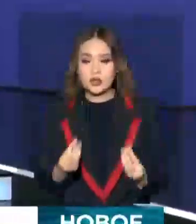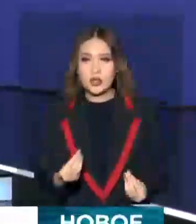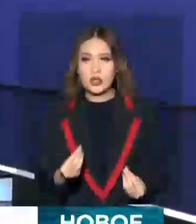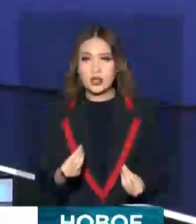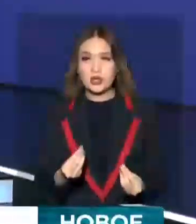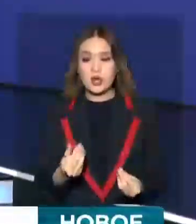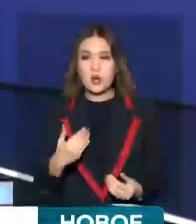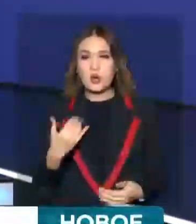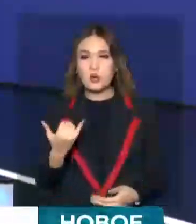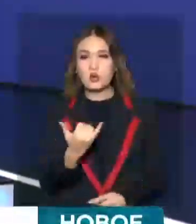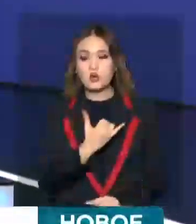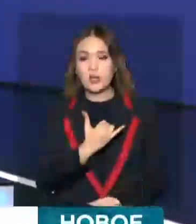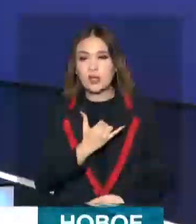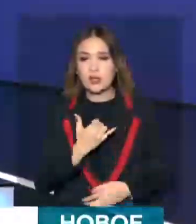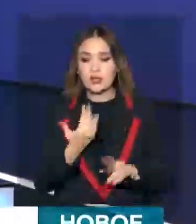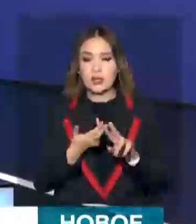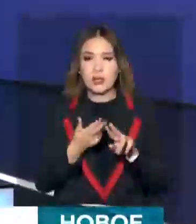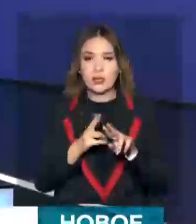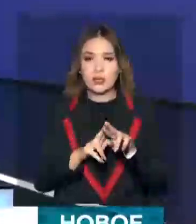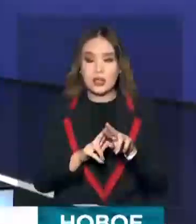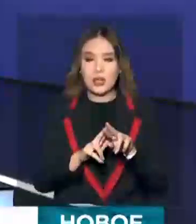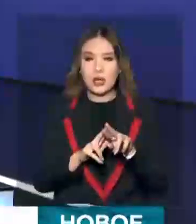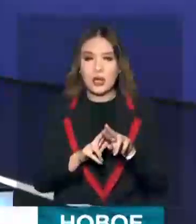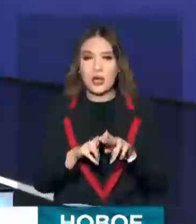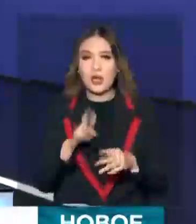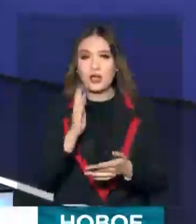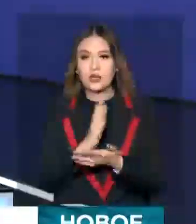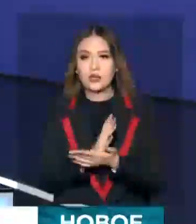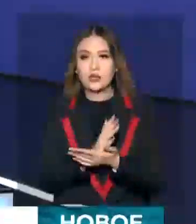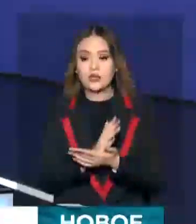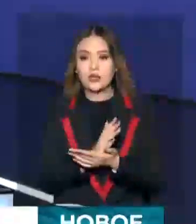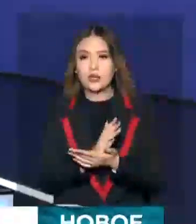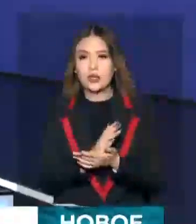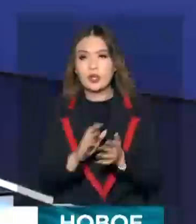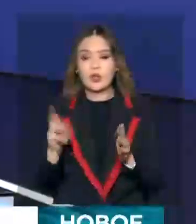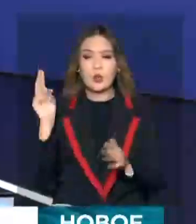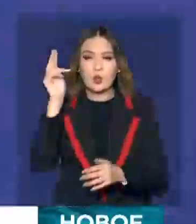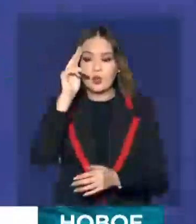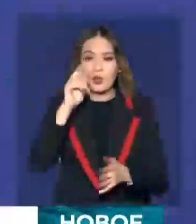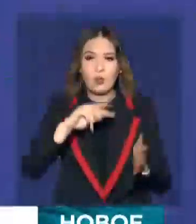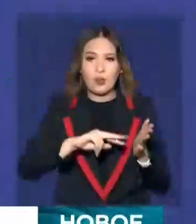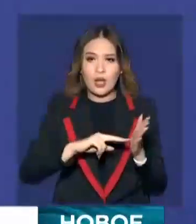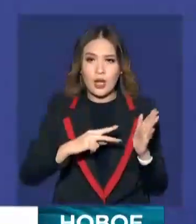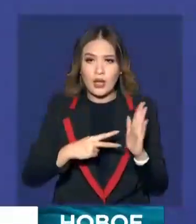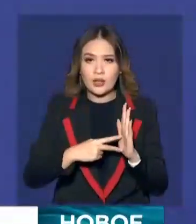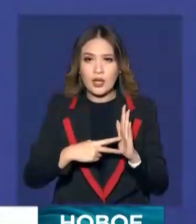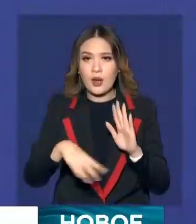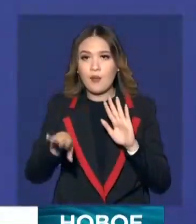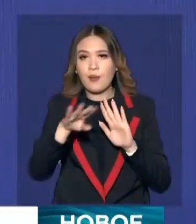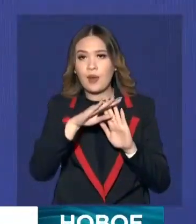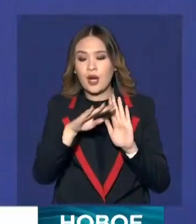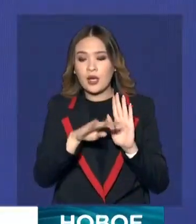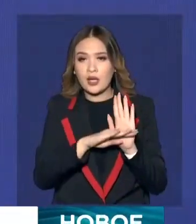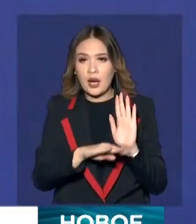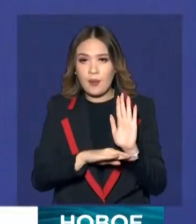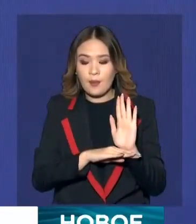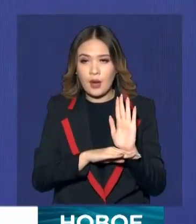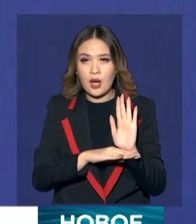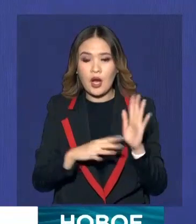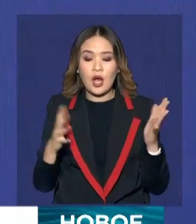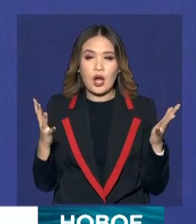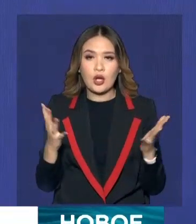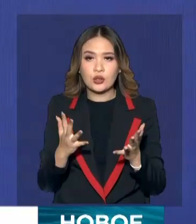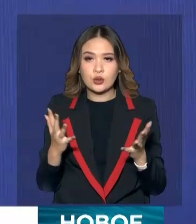нас разработаны и внедрены гибкий стандарт, типовые учебные планы и программа,